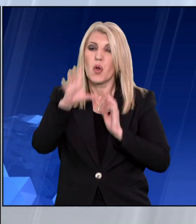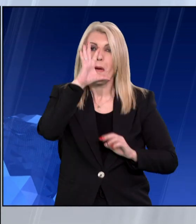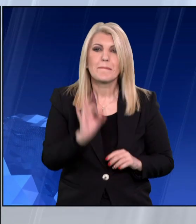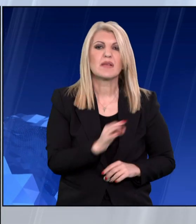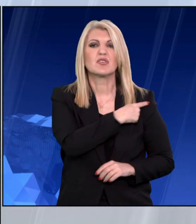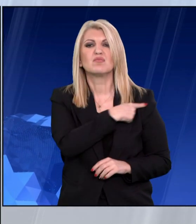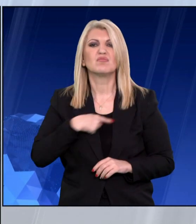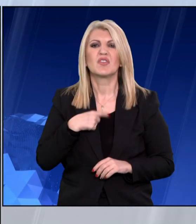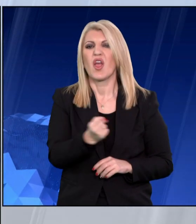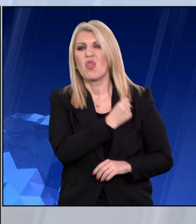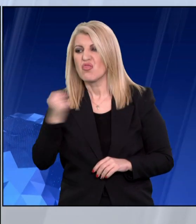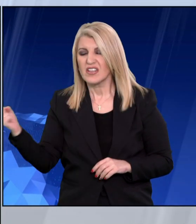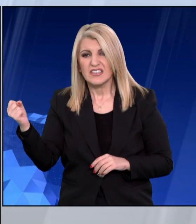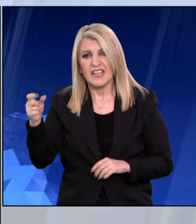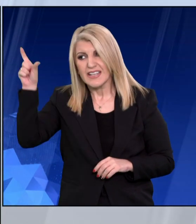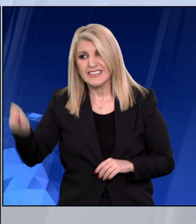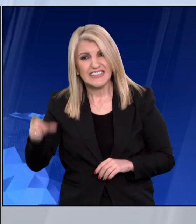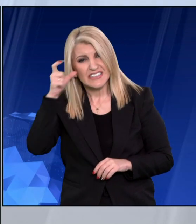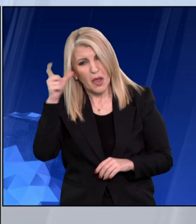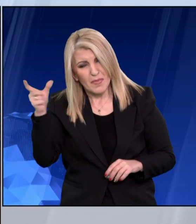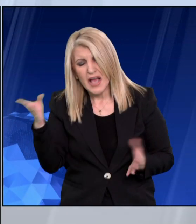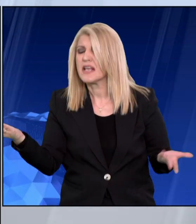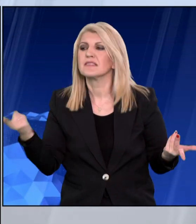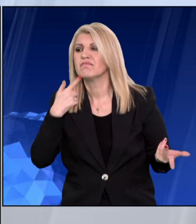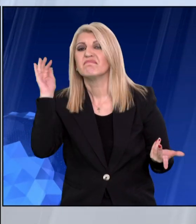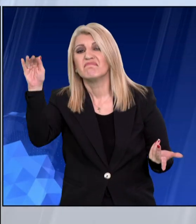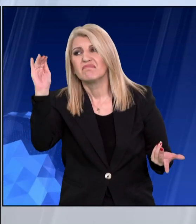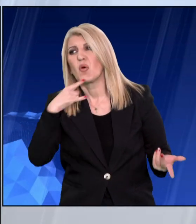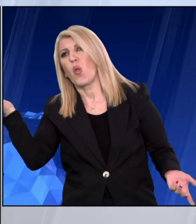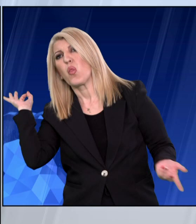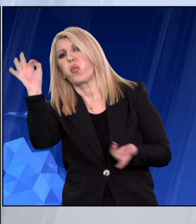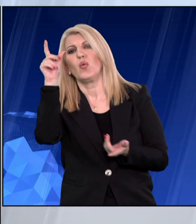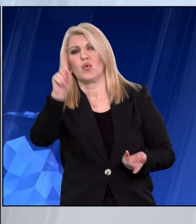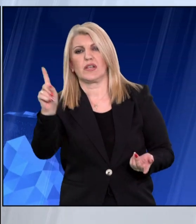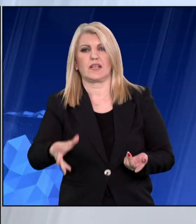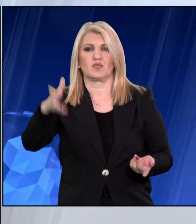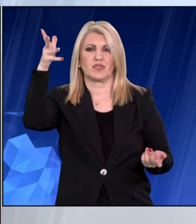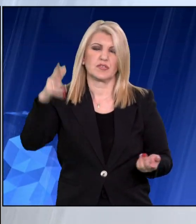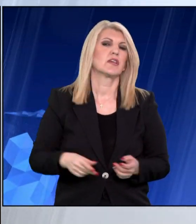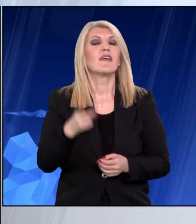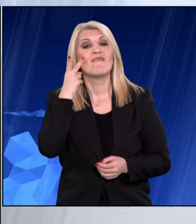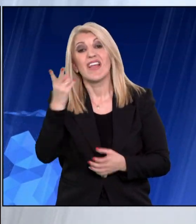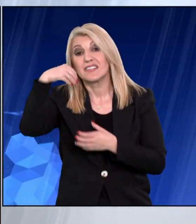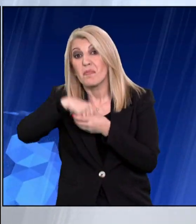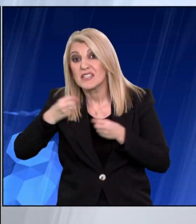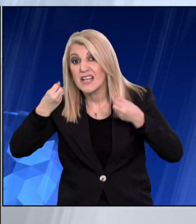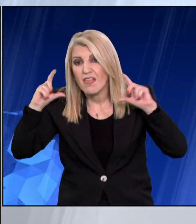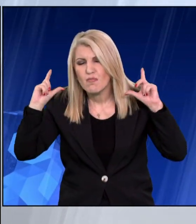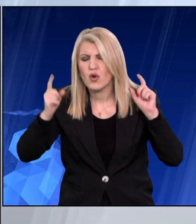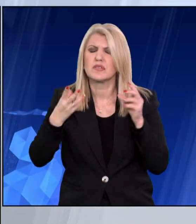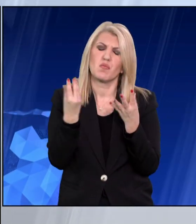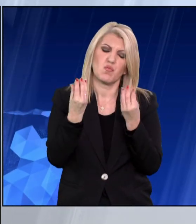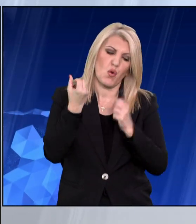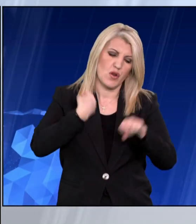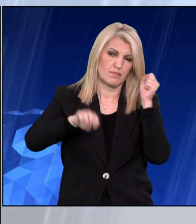ακραίας δεξιάς πτέρυγας του κόμματός του αντ σαμαράς φαίνεται πως είναι δεκάδες οι διαφωνούντα στη νέα δημοκρατία που σήμερα τουλάχιστον λένε πως θα